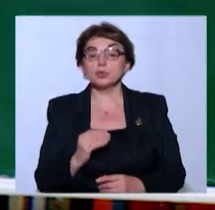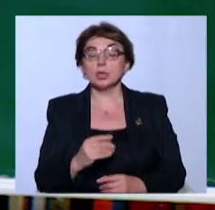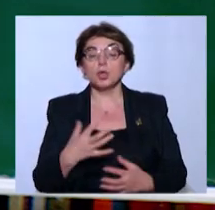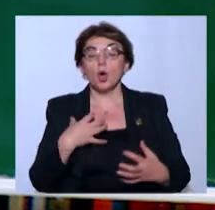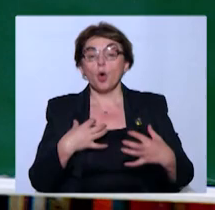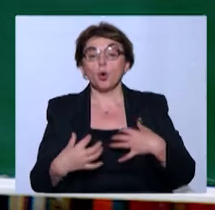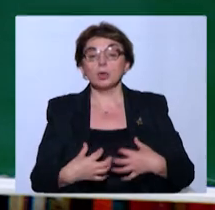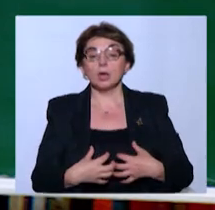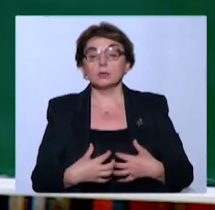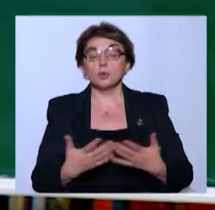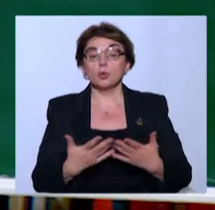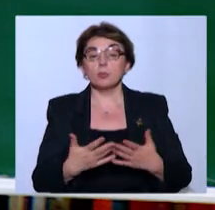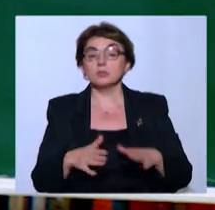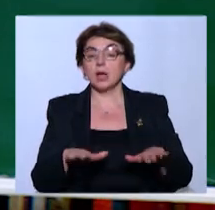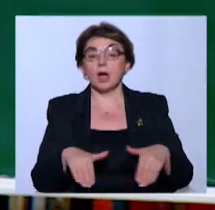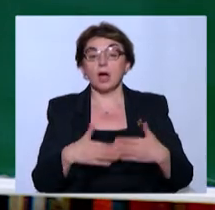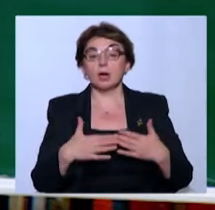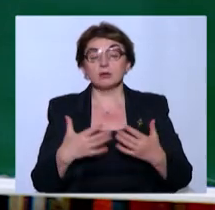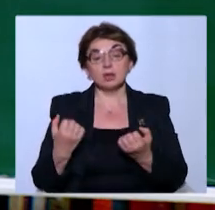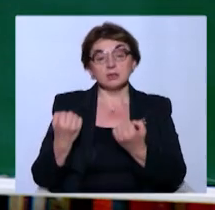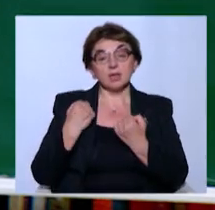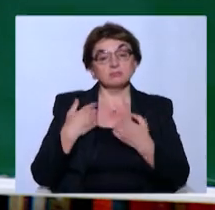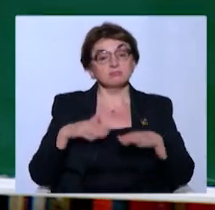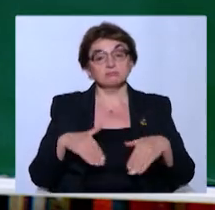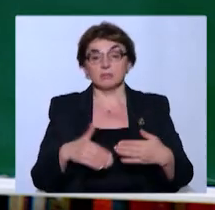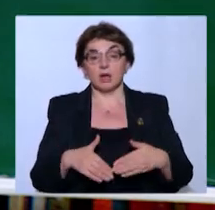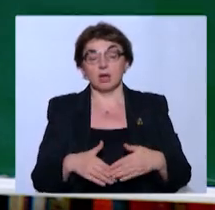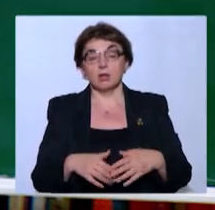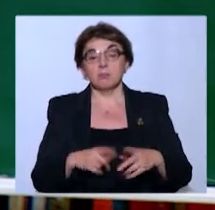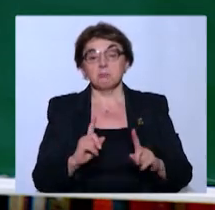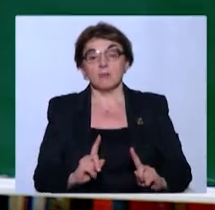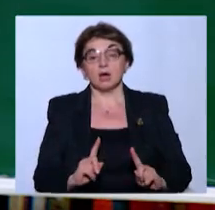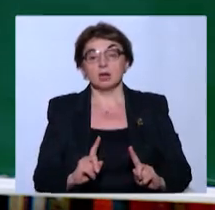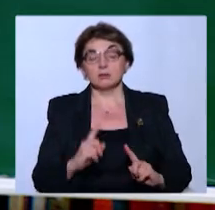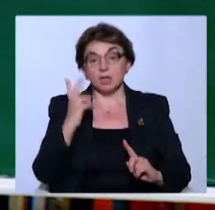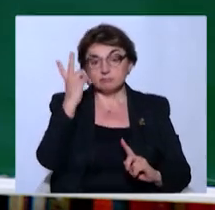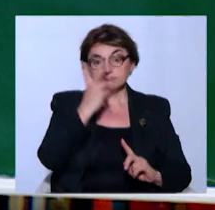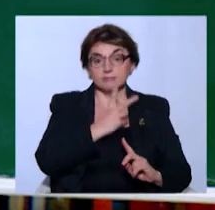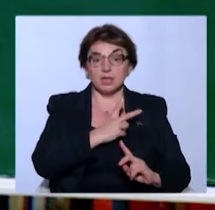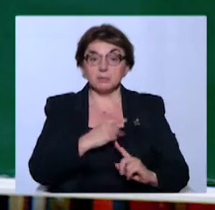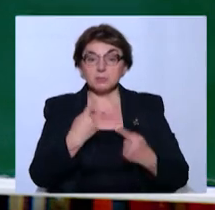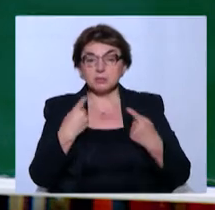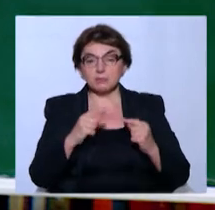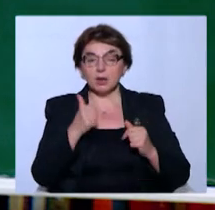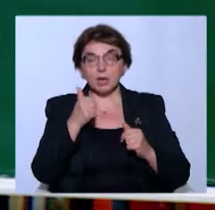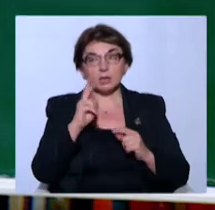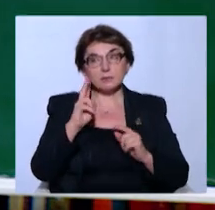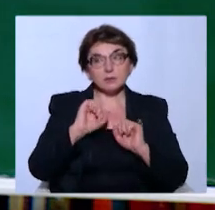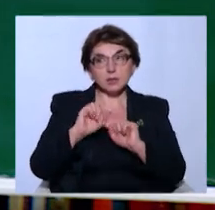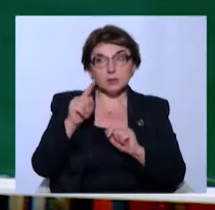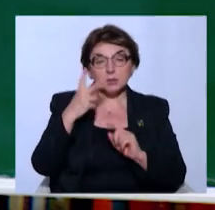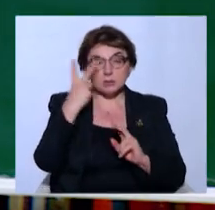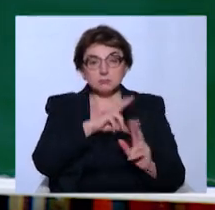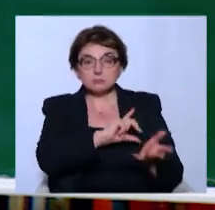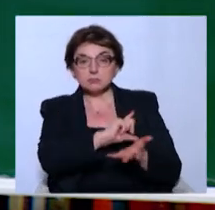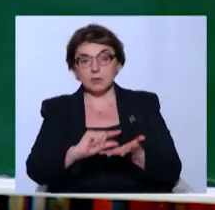ზოგიერთი მზომელას მატლი ირინდება, როცა იგი საშიშროებას ხედავს